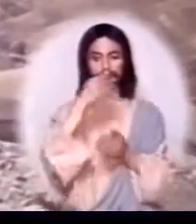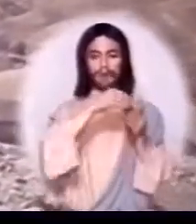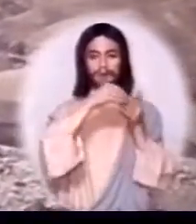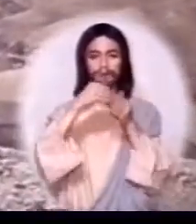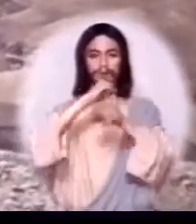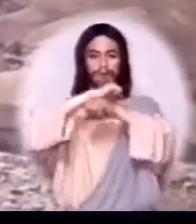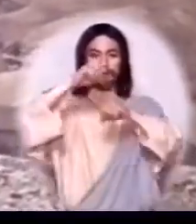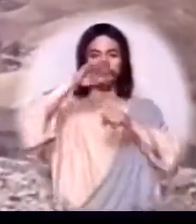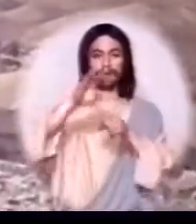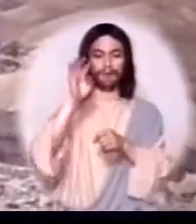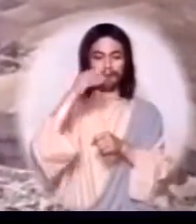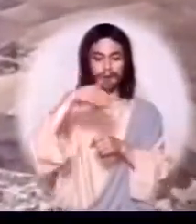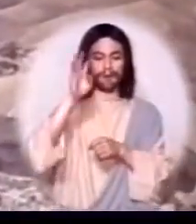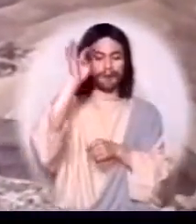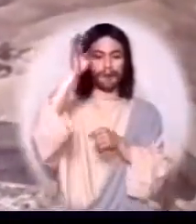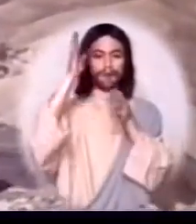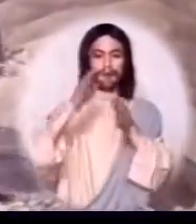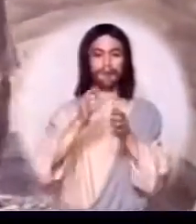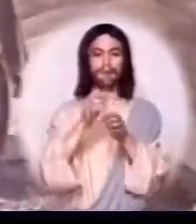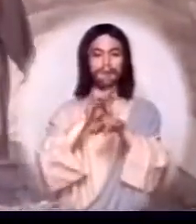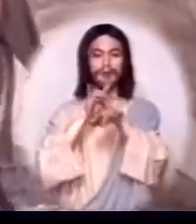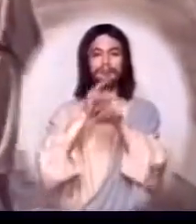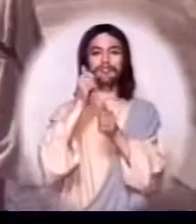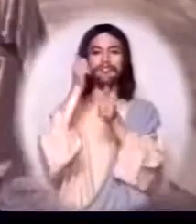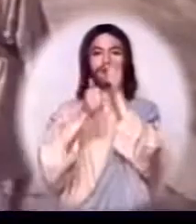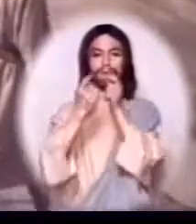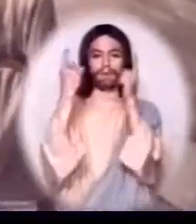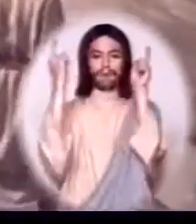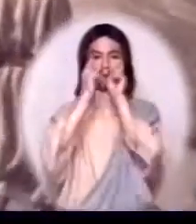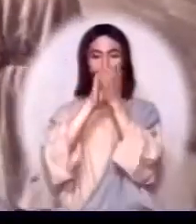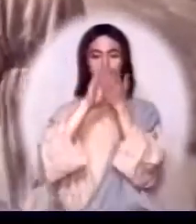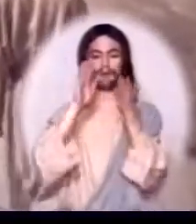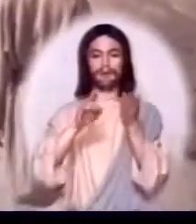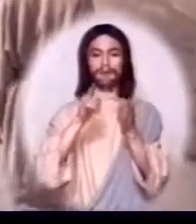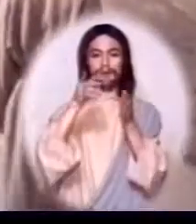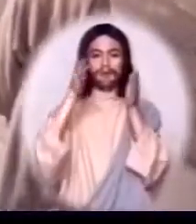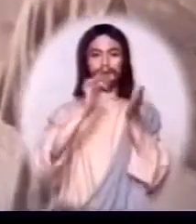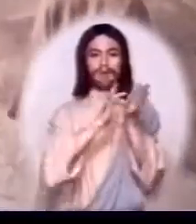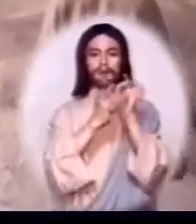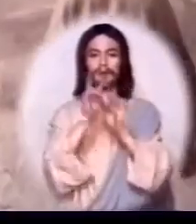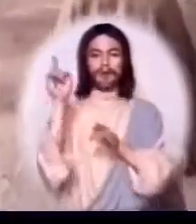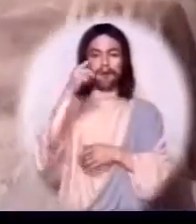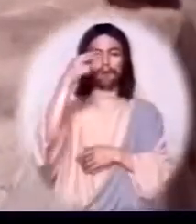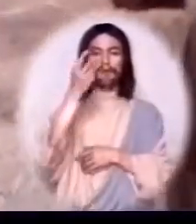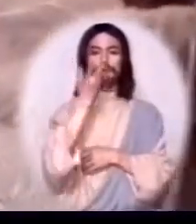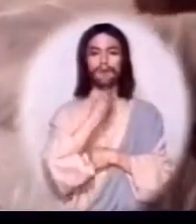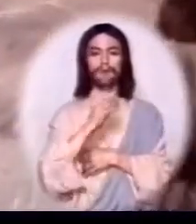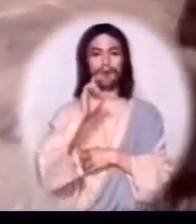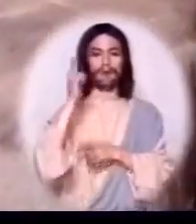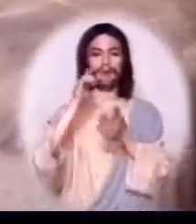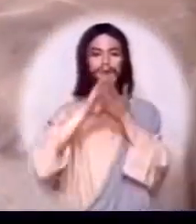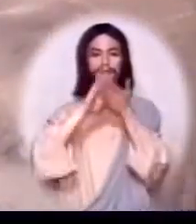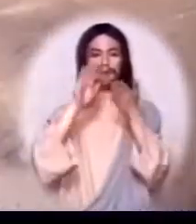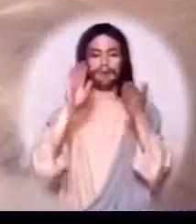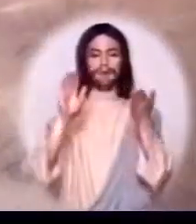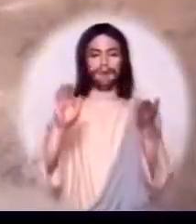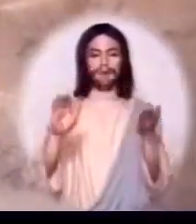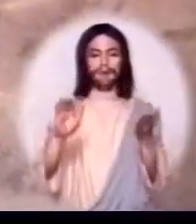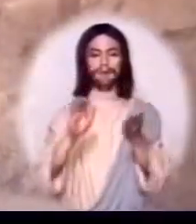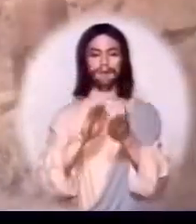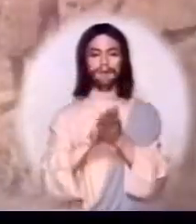인도로 광야에 나가 40일 동안 마귀의 시험을 받으셨습니다. 그동안 그는 아무것도 잡수시지 않았습니다.